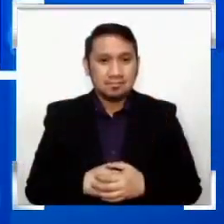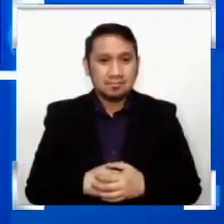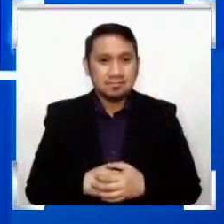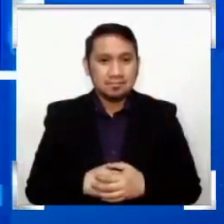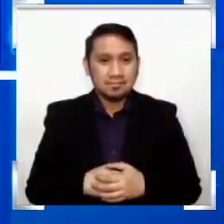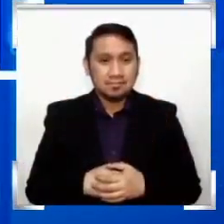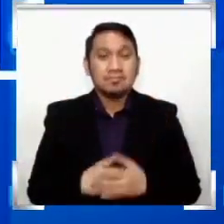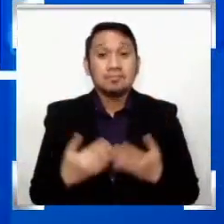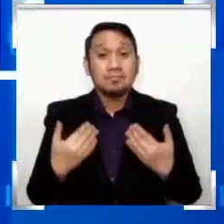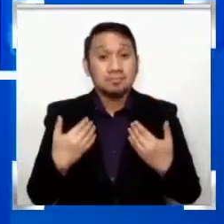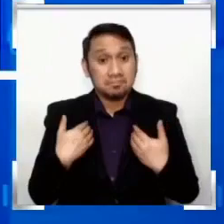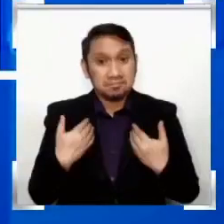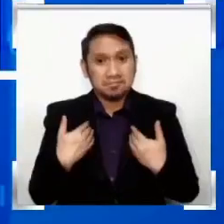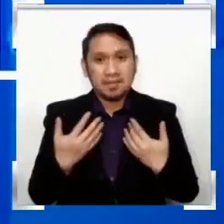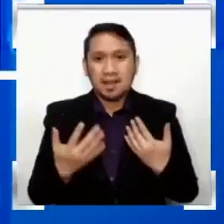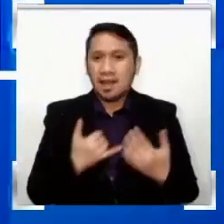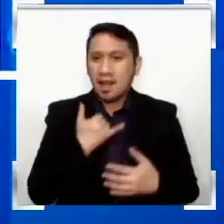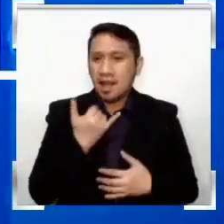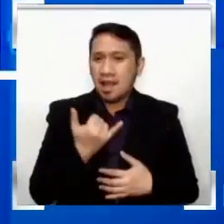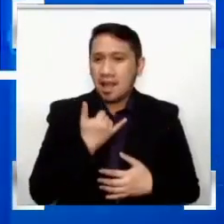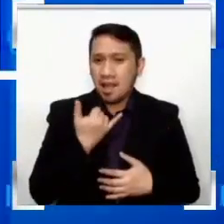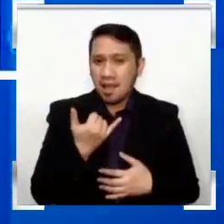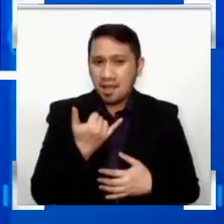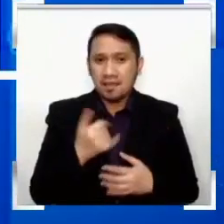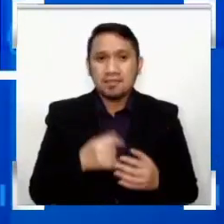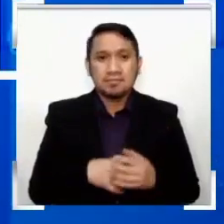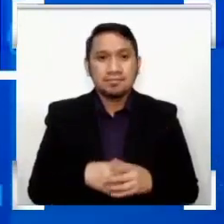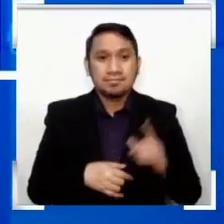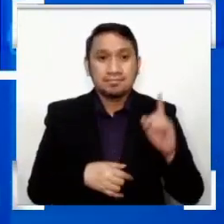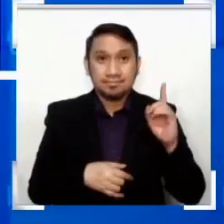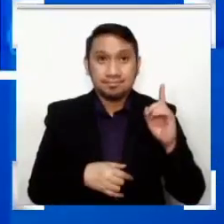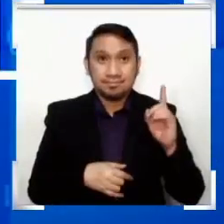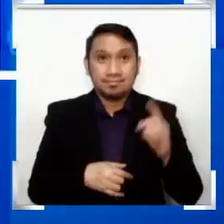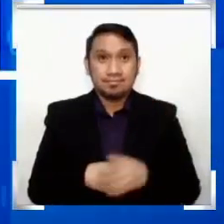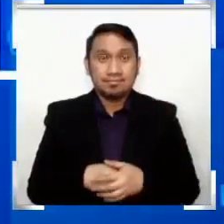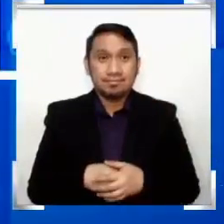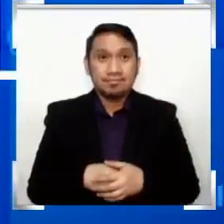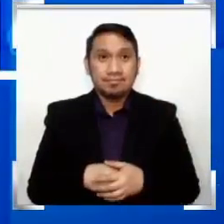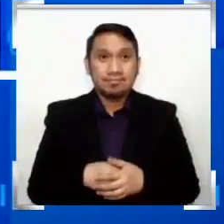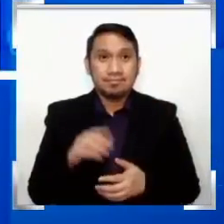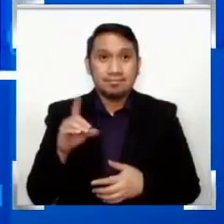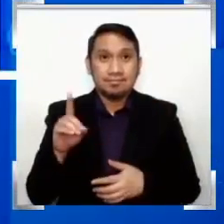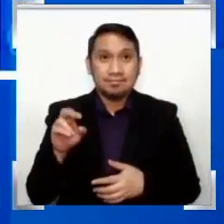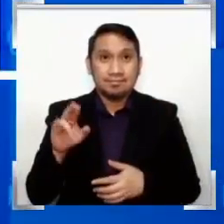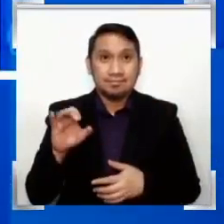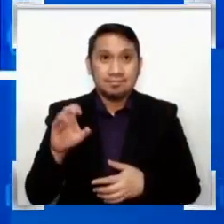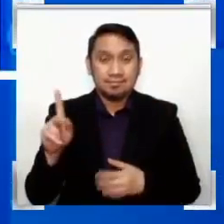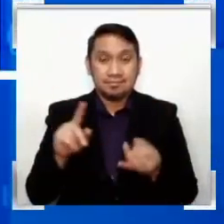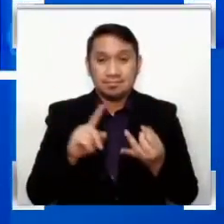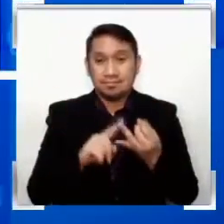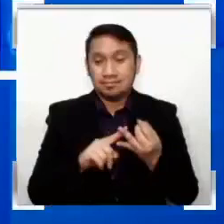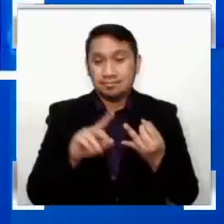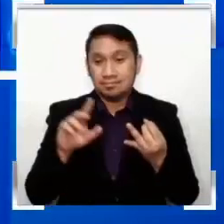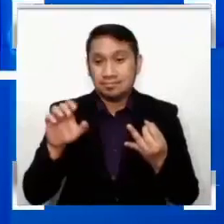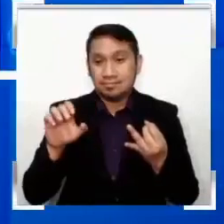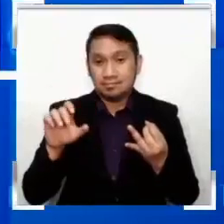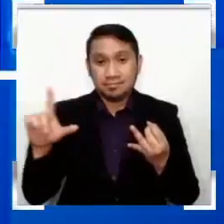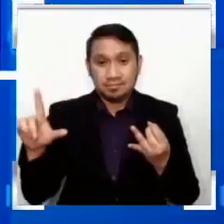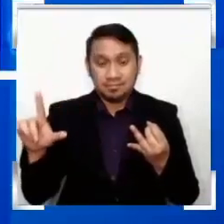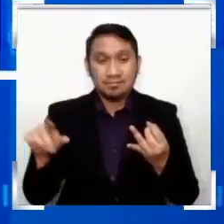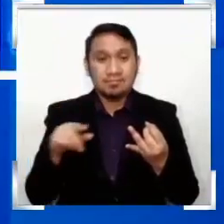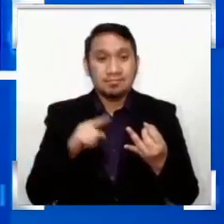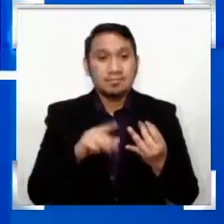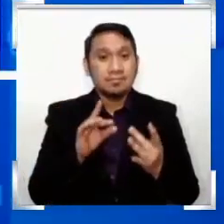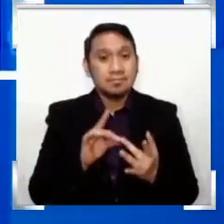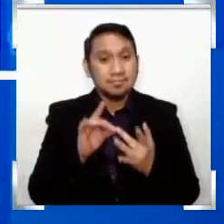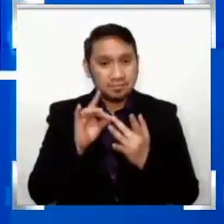Sinalubong ng hiyawan ng Return to Paradise stars na sina Derek Monasterio at El Villanueva na special